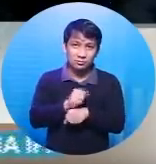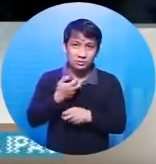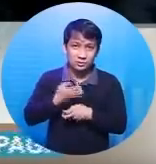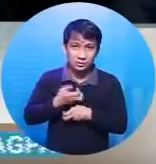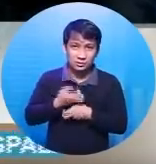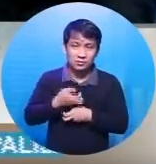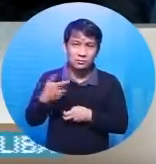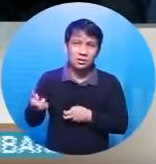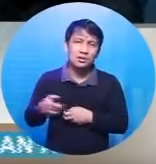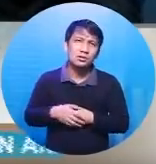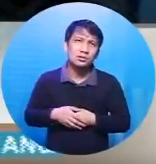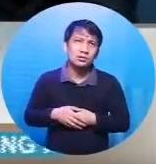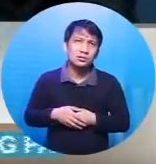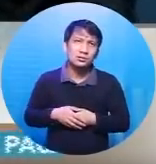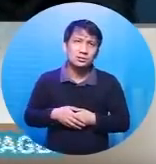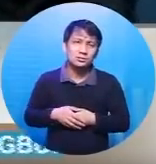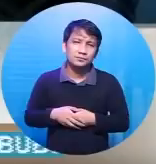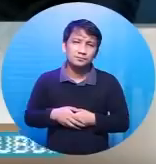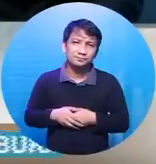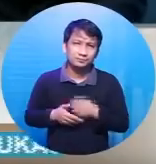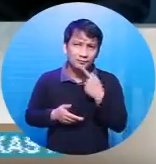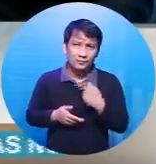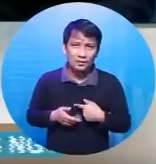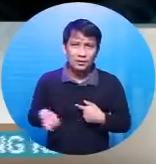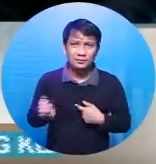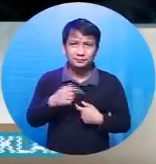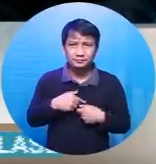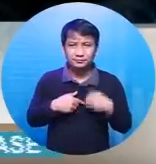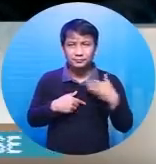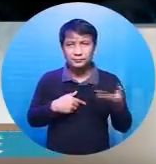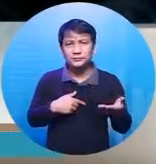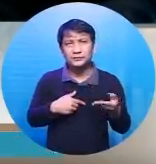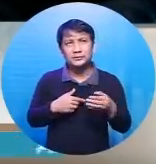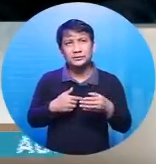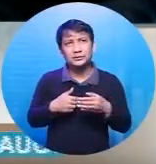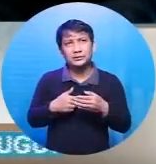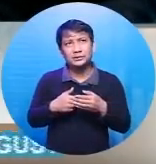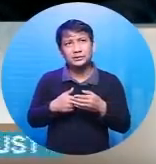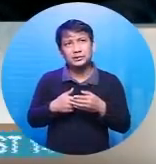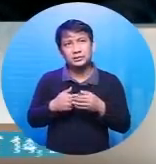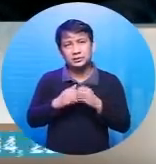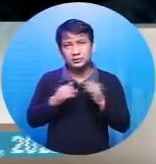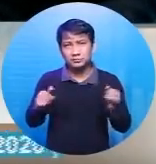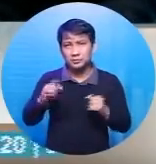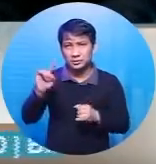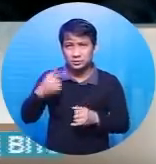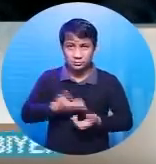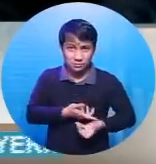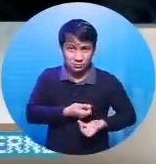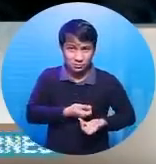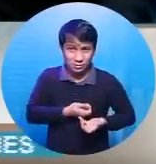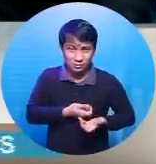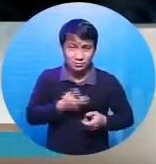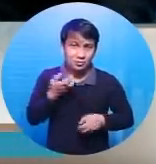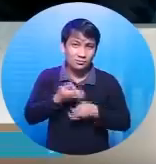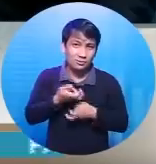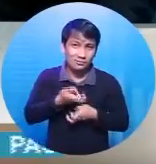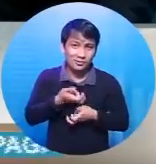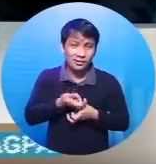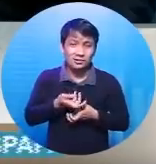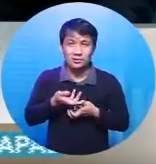po, idol. Tsaka may isang taong gulong pa po ako na anak. Dumidede pa din po.